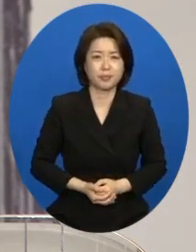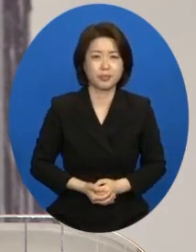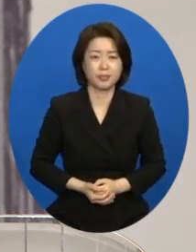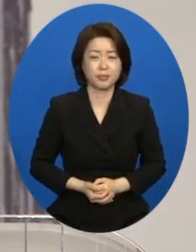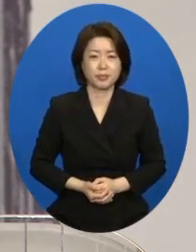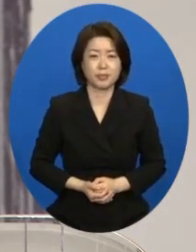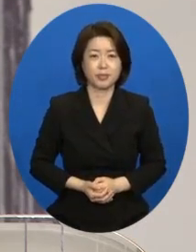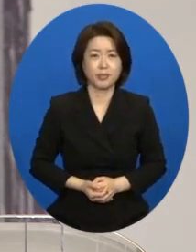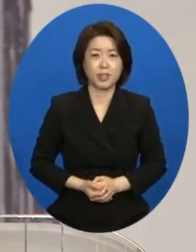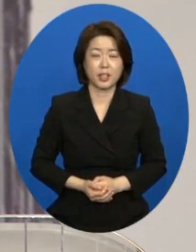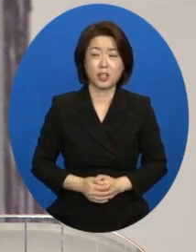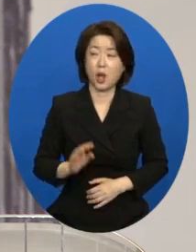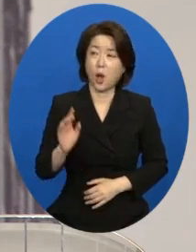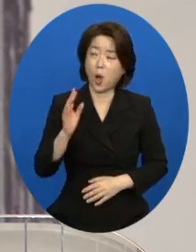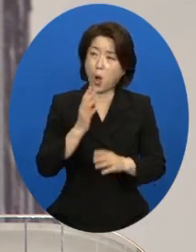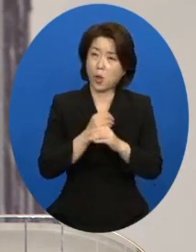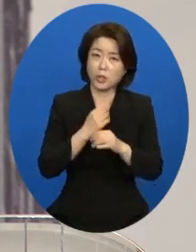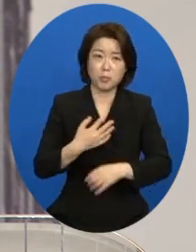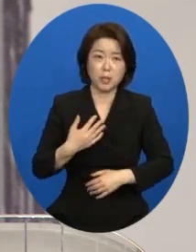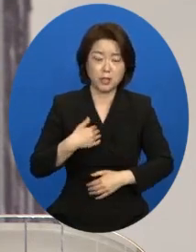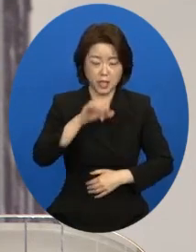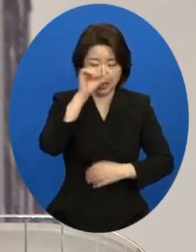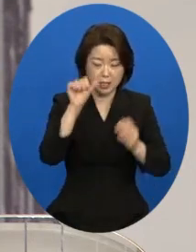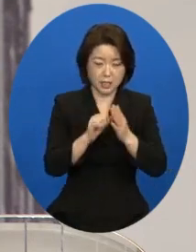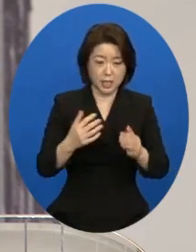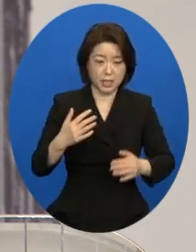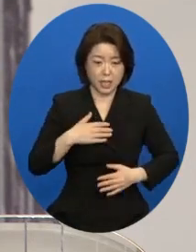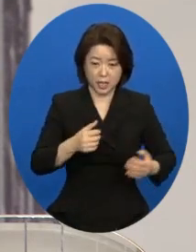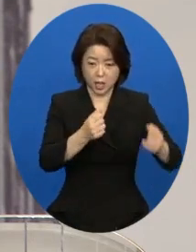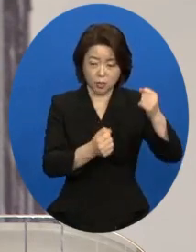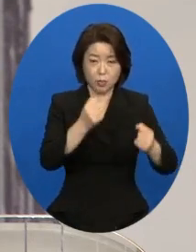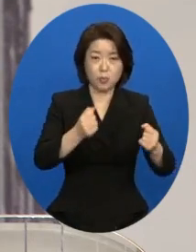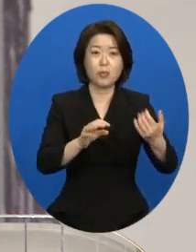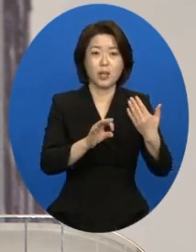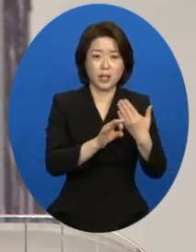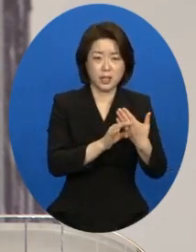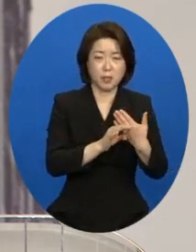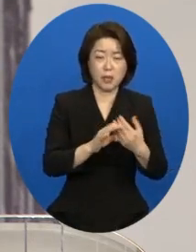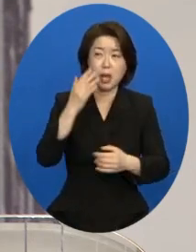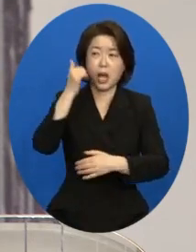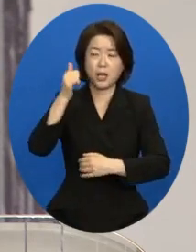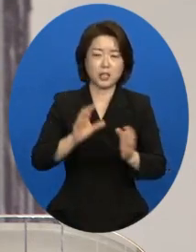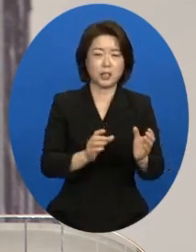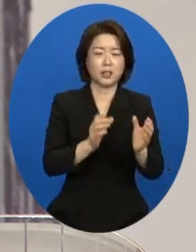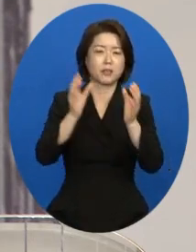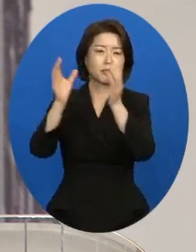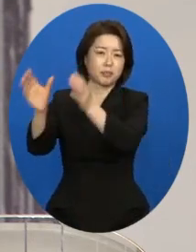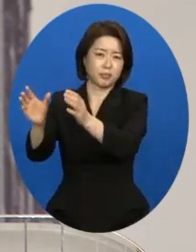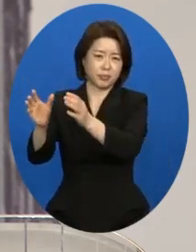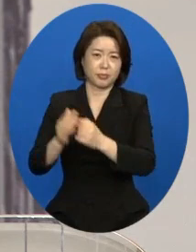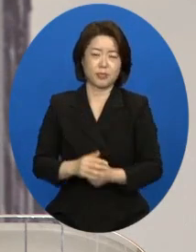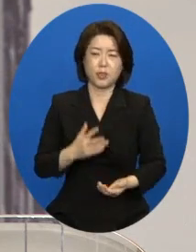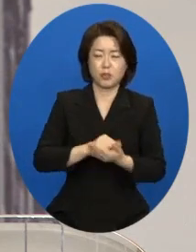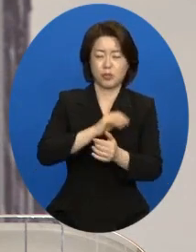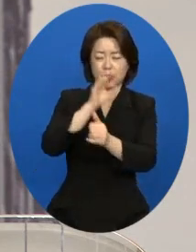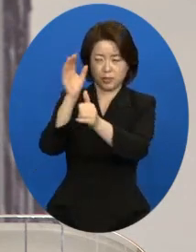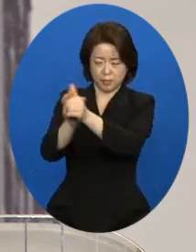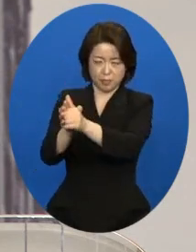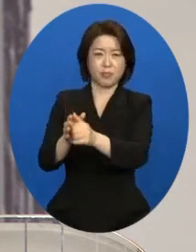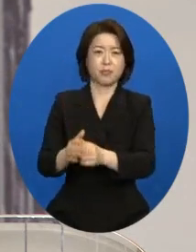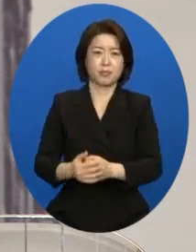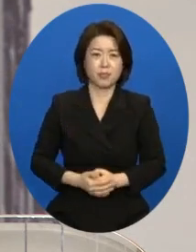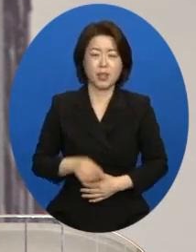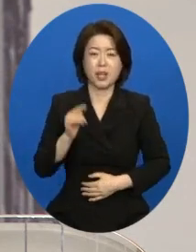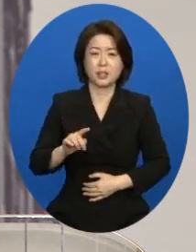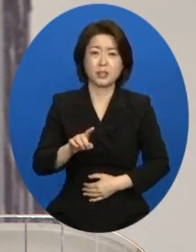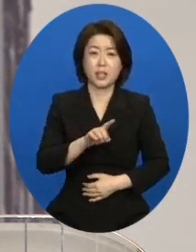혹여나 언젠가부터 내가 내 인생의 운전대를 잡고 있었다면 하나님 아버지께 내어주십시오. 주님께 맡기십시오.